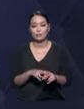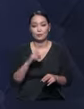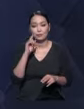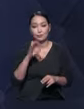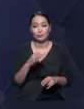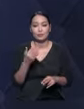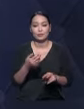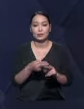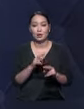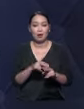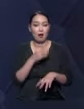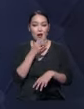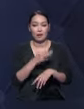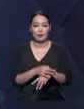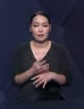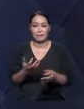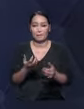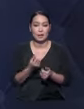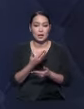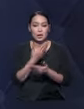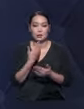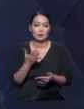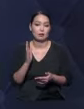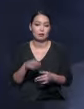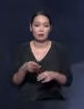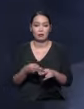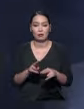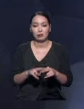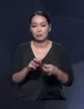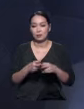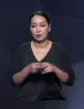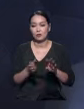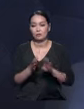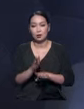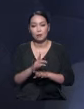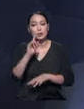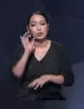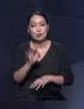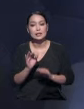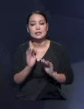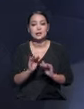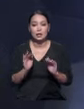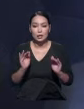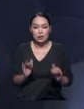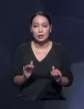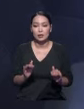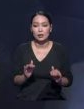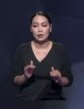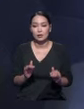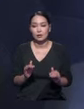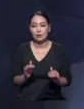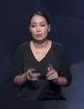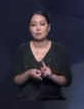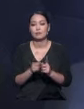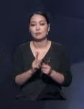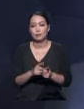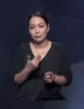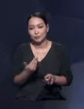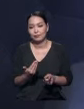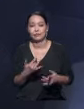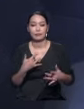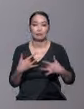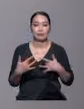эту ответственность на себя, скидывают это на проблему гаджетов. Часто дети в игре, наоборот, отыгрывают